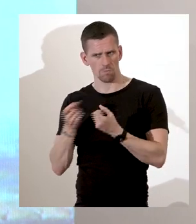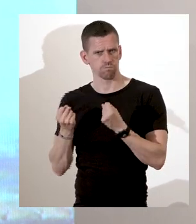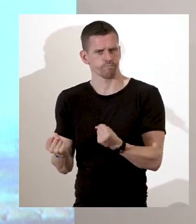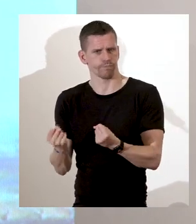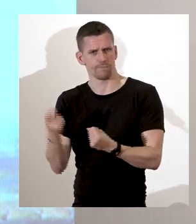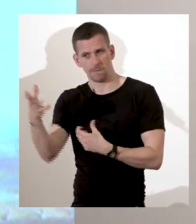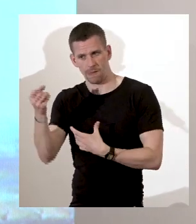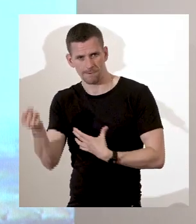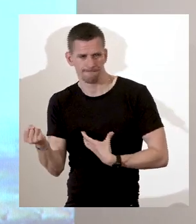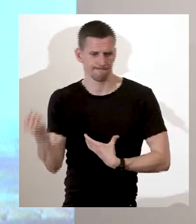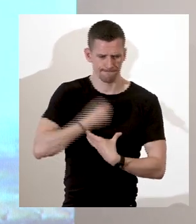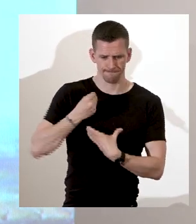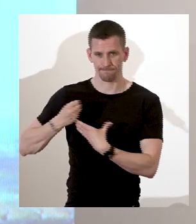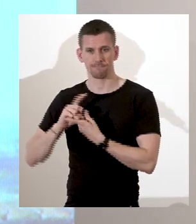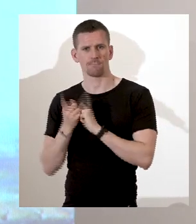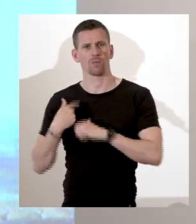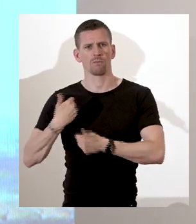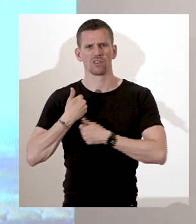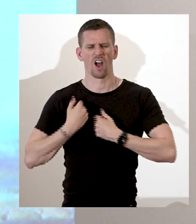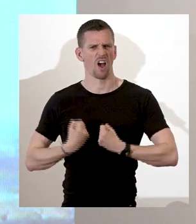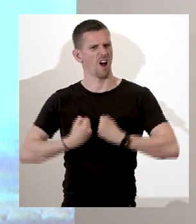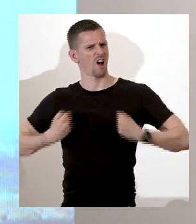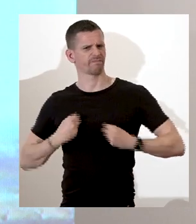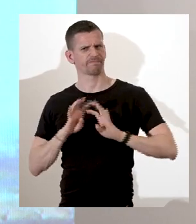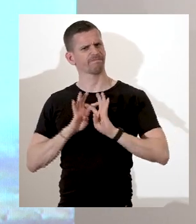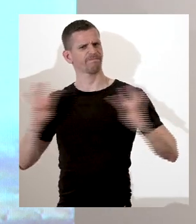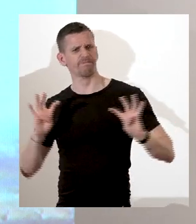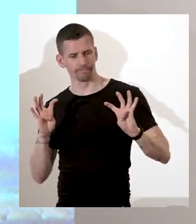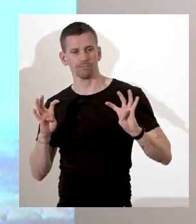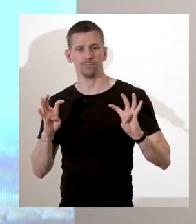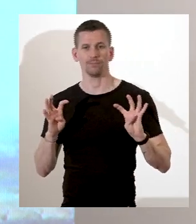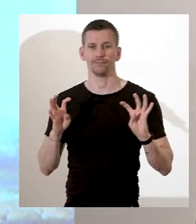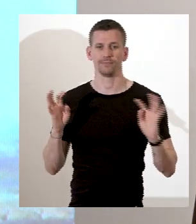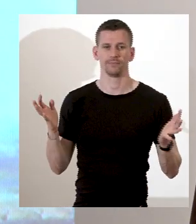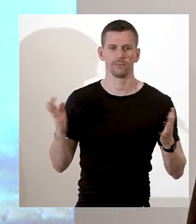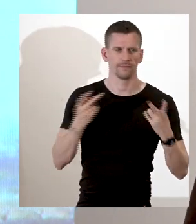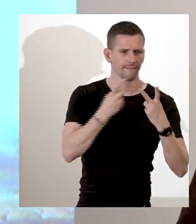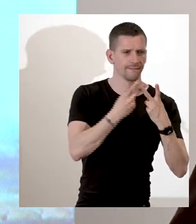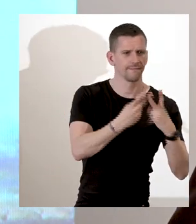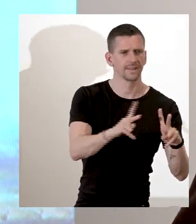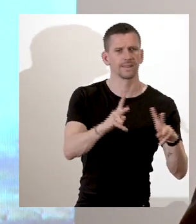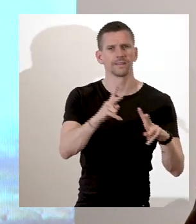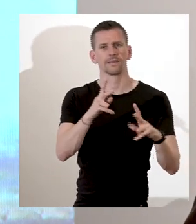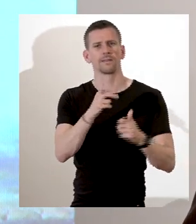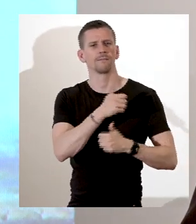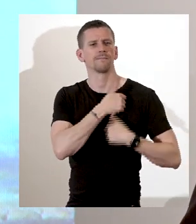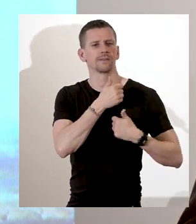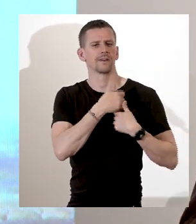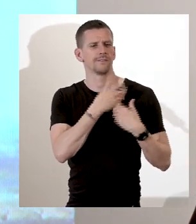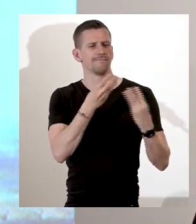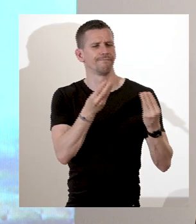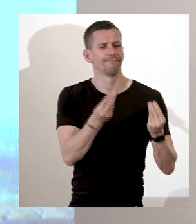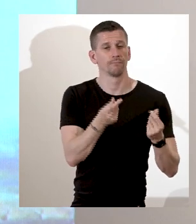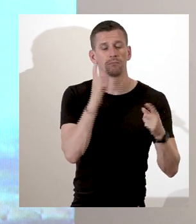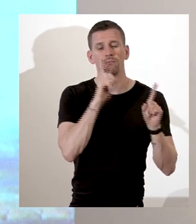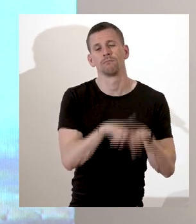force militaire au sein de capitales urbanisées, militairement affaiblies par leur processus de civilisation même. Les